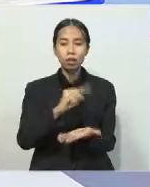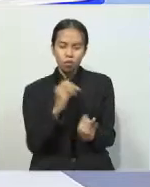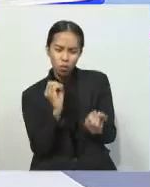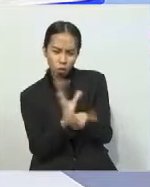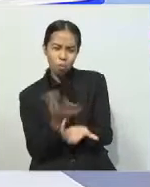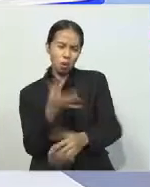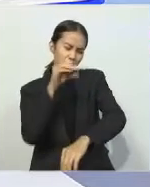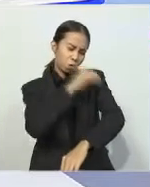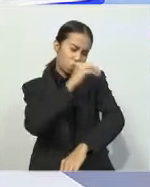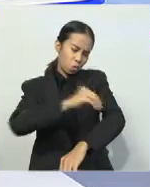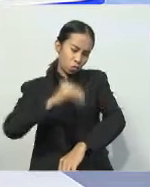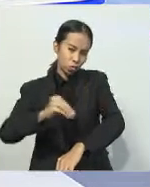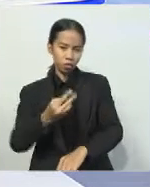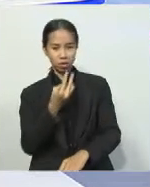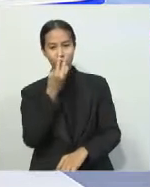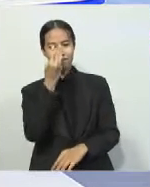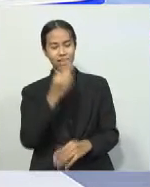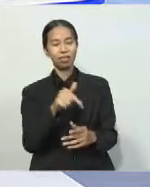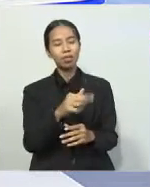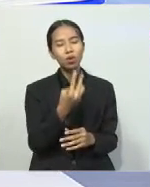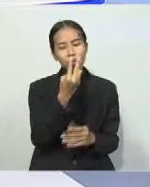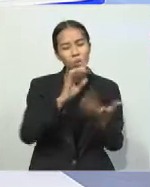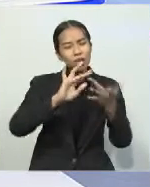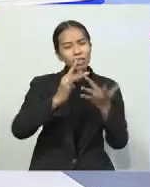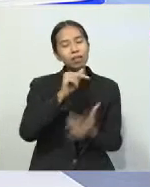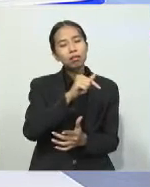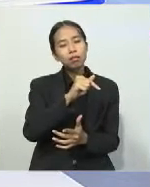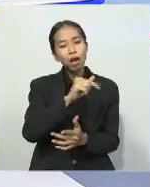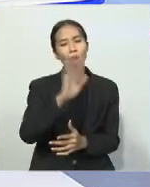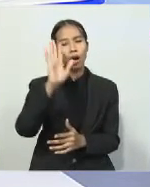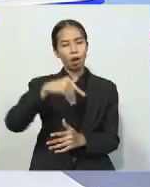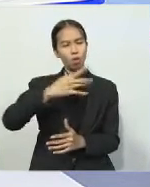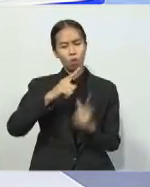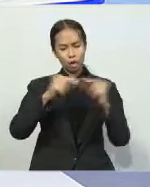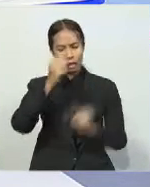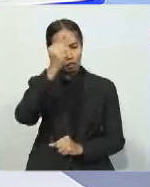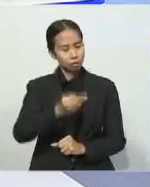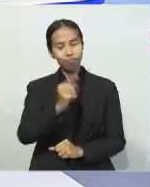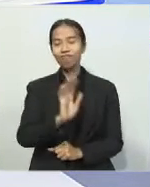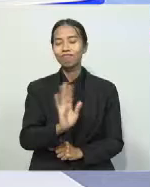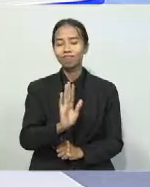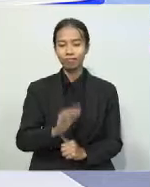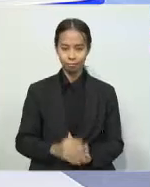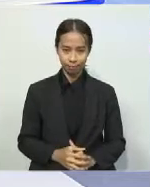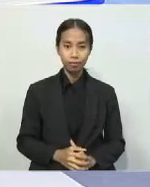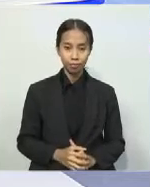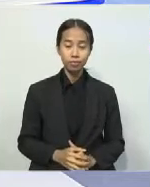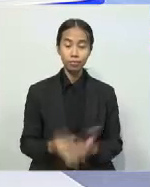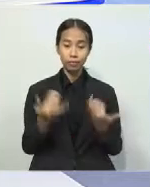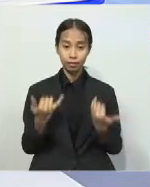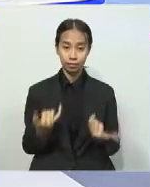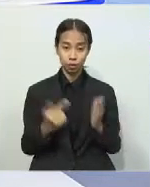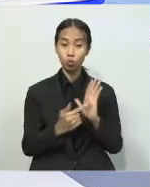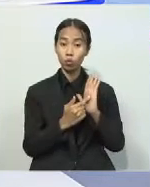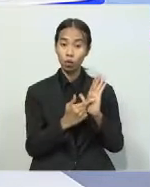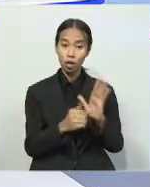บอย่างนั้นอย่างนี้เป็นผื่นขึ้นตามตัวหลายคนเห็นตามหน้าโซเชียลมีเดียสรุปสืบไปสืบมาไม่ใช่เรื่องจริงนะฮะ ค่ะก็อย่างเว็บไซต์หรือ